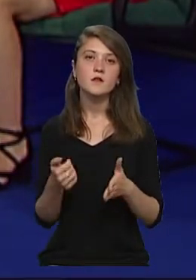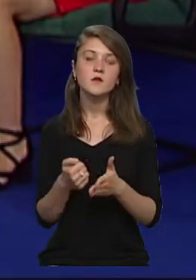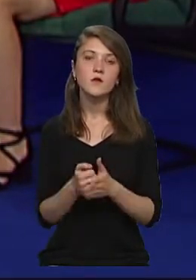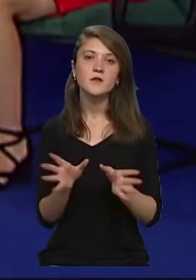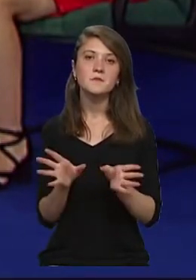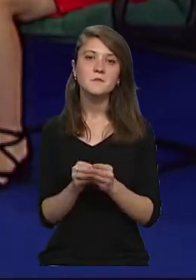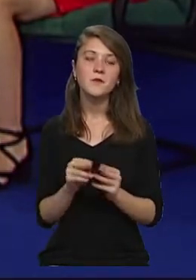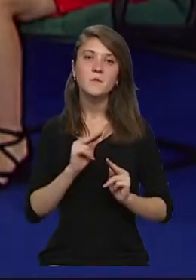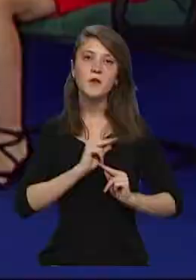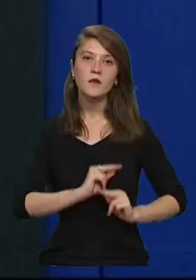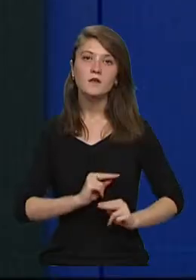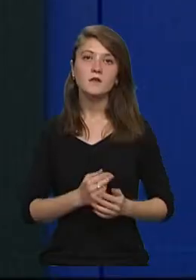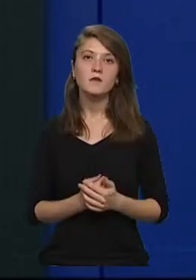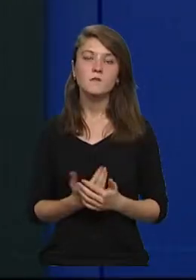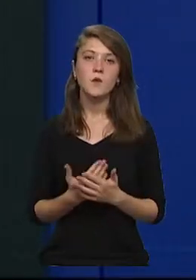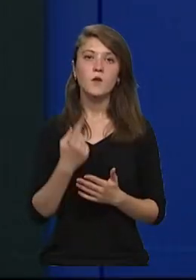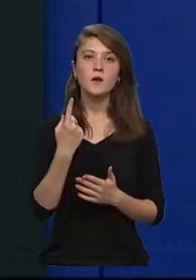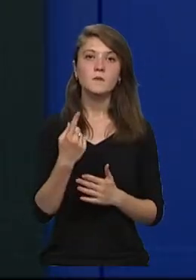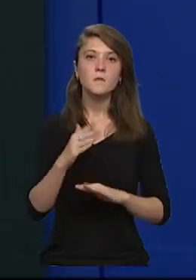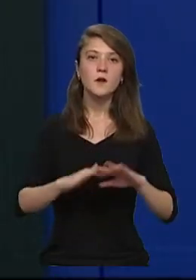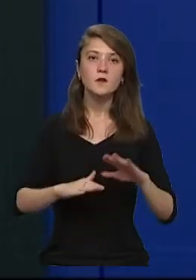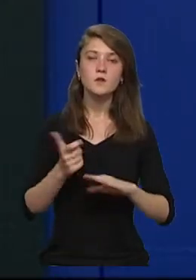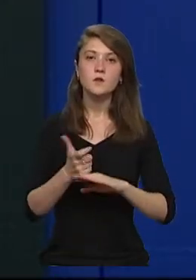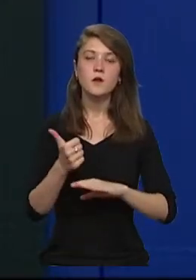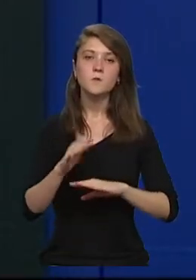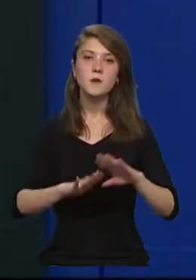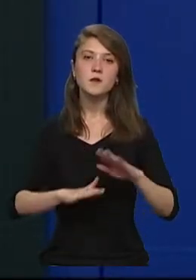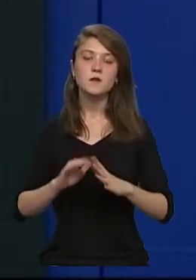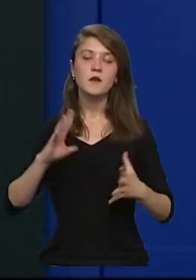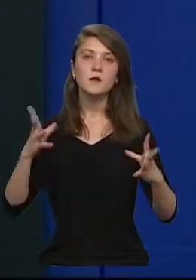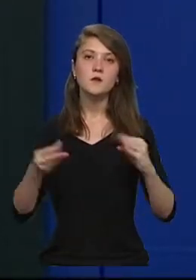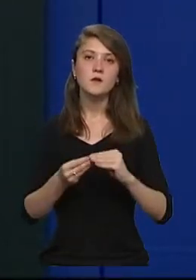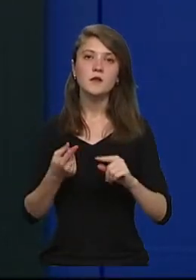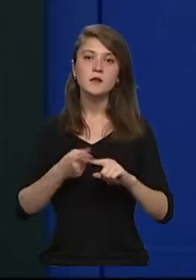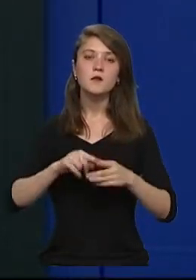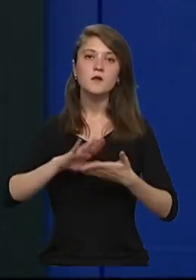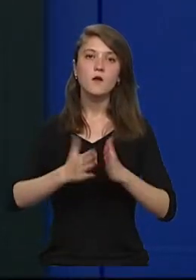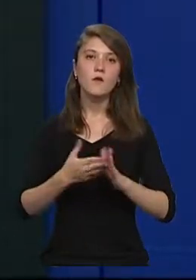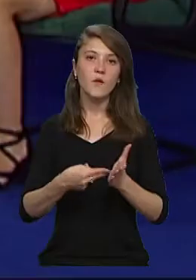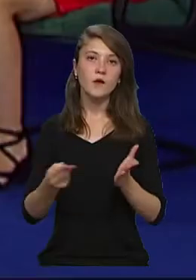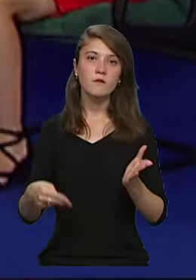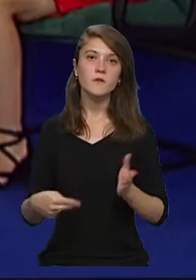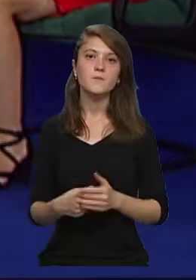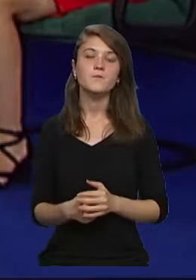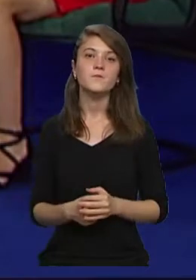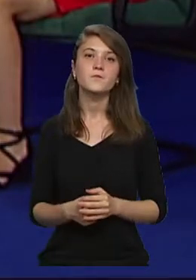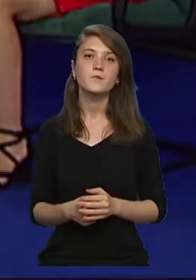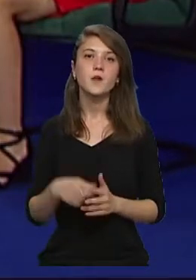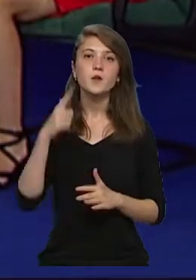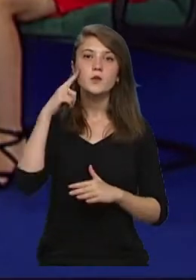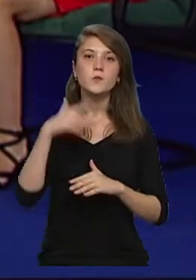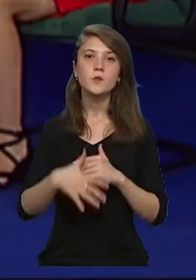співпраці? І чи є, якщо там один практичний, дуже практичний результат цих договорів? Ну,